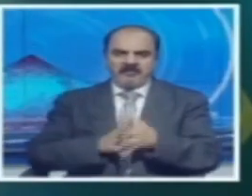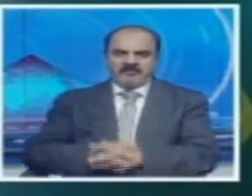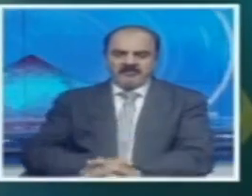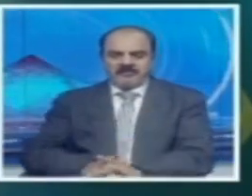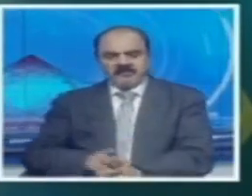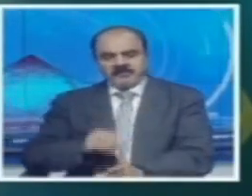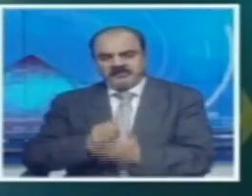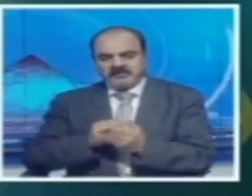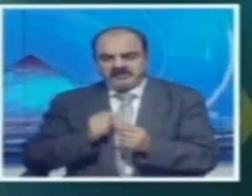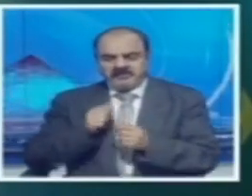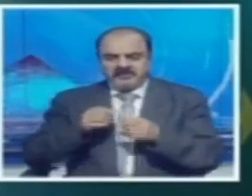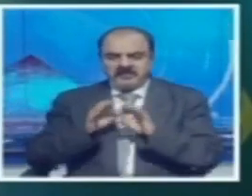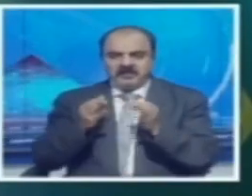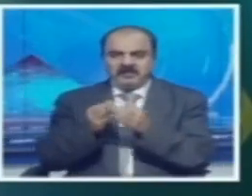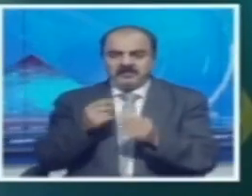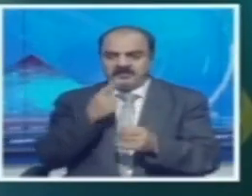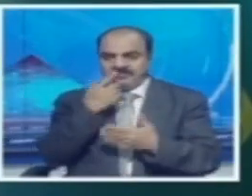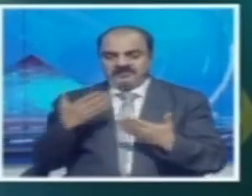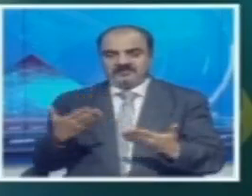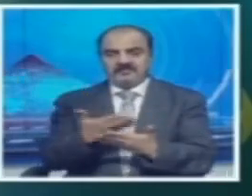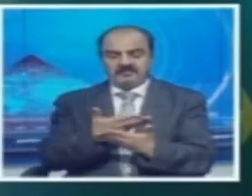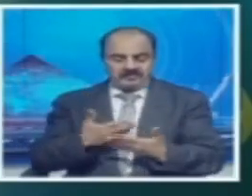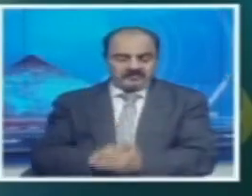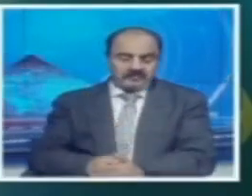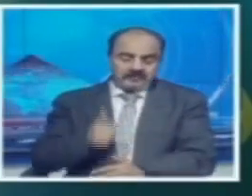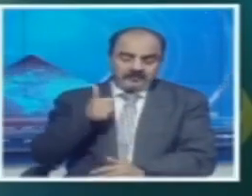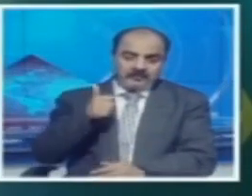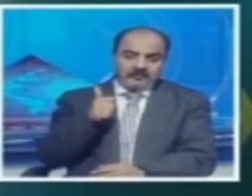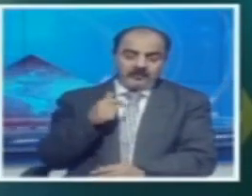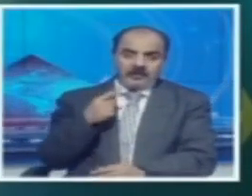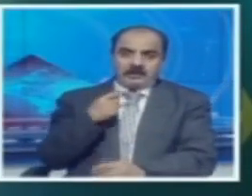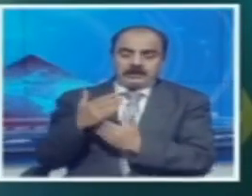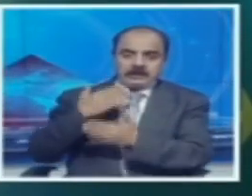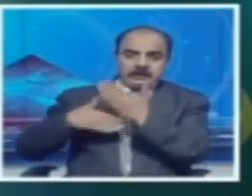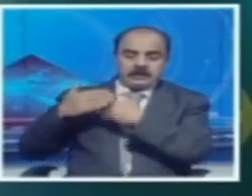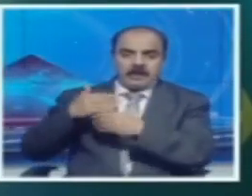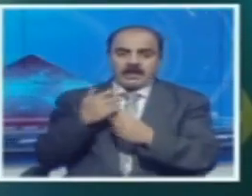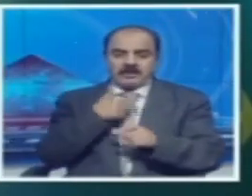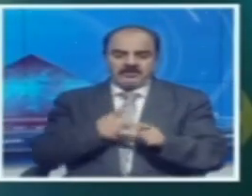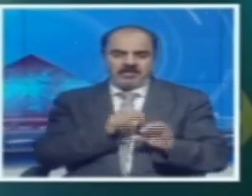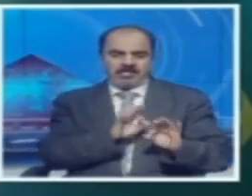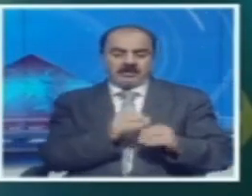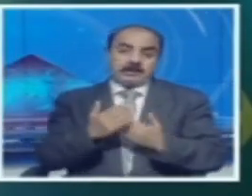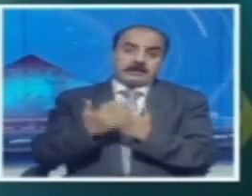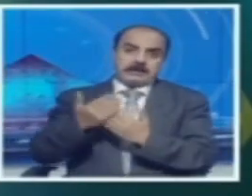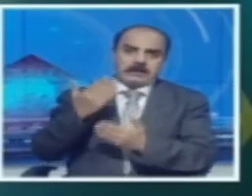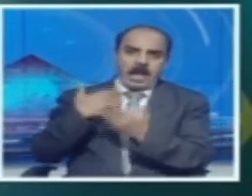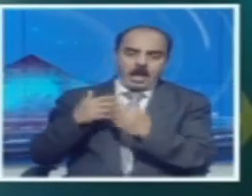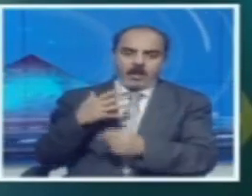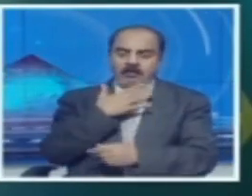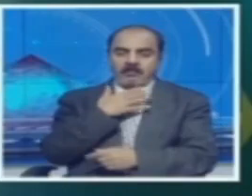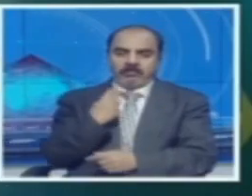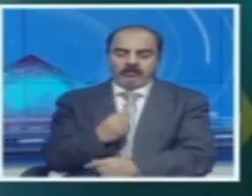على مشارف مؤتمر المناخ. القطاع الأول هو الطاقة الجديدة والمتجددة واستخدام الهيدروجين،